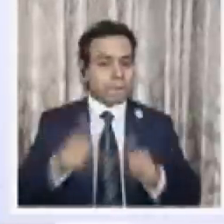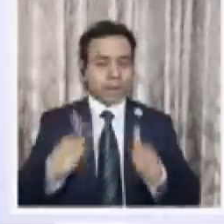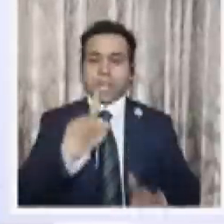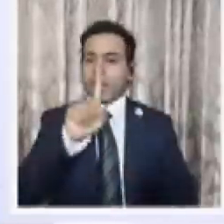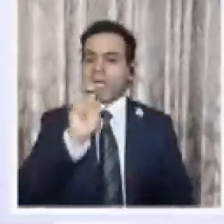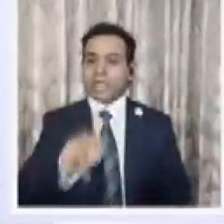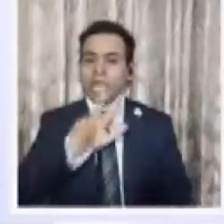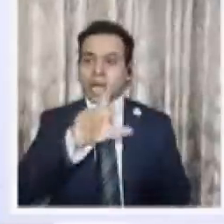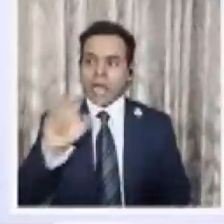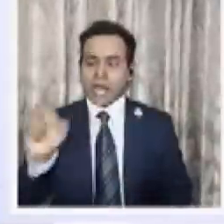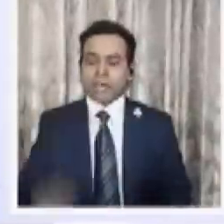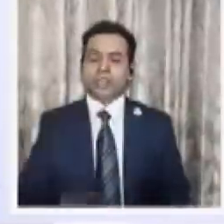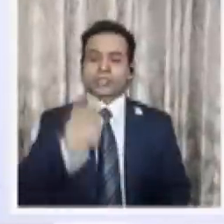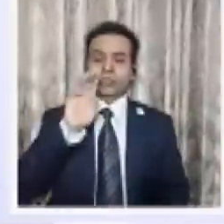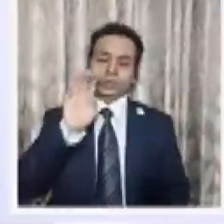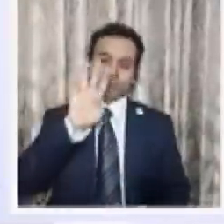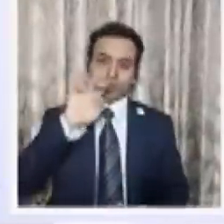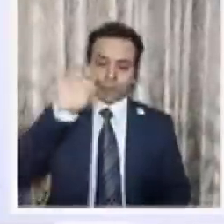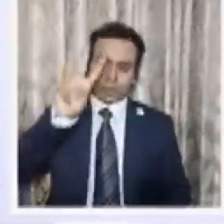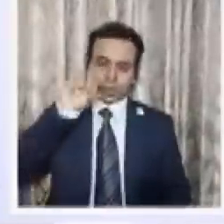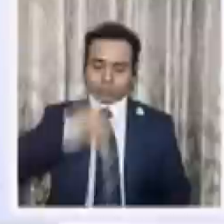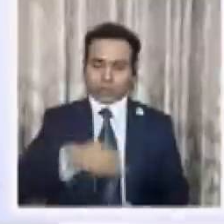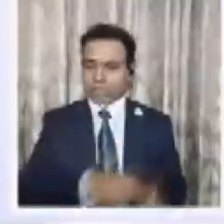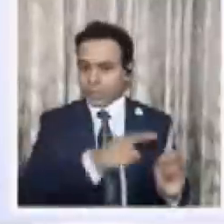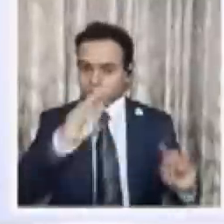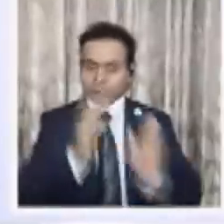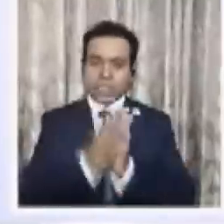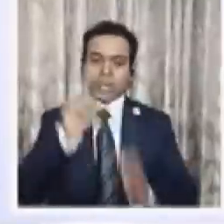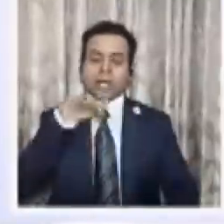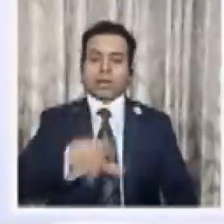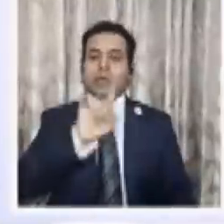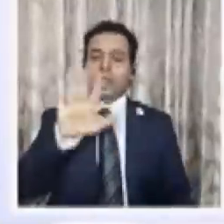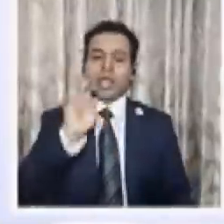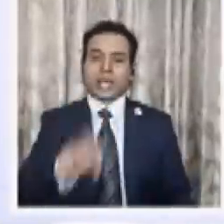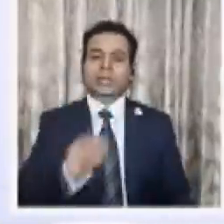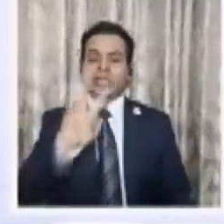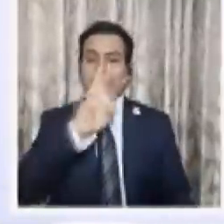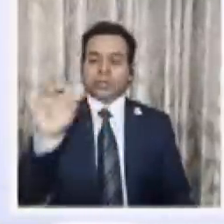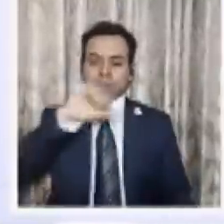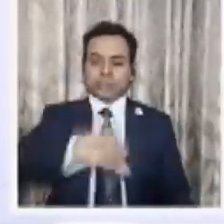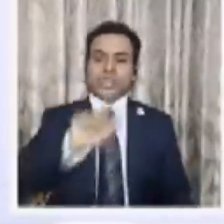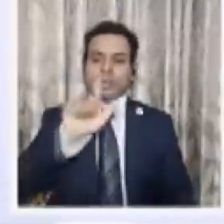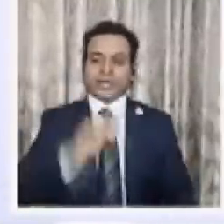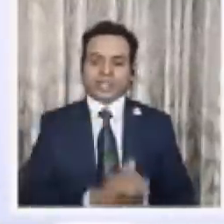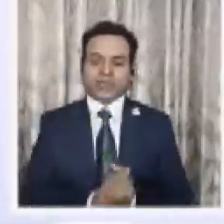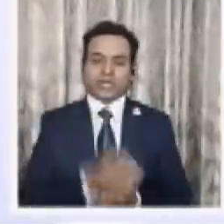19.96%। 24 ঘন্টায় সুস্থ হয়েছেন 1,841 জন, এ পর্যন্ত সুস্থ